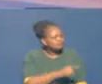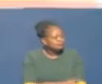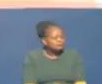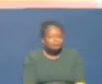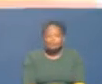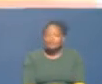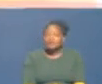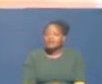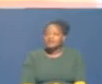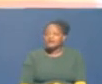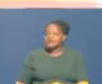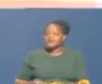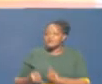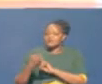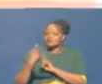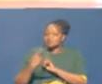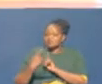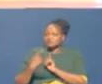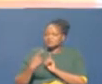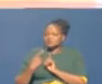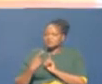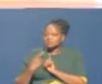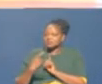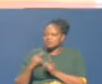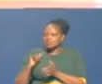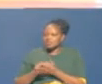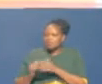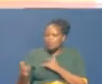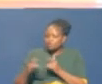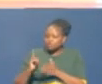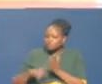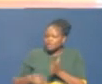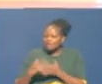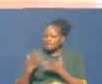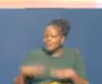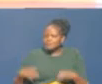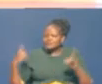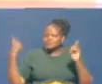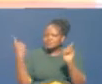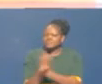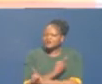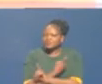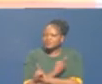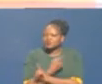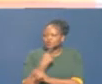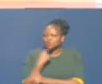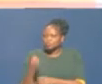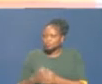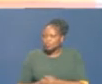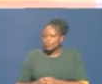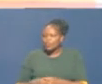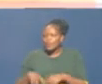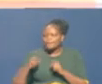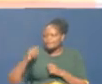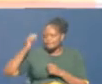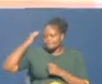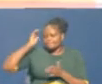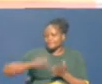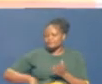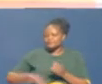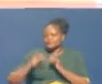Jambo la kwanza ambalo huwa tunaangalia ni kuwa kila mtu ako different. Kwa hivyo nitachukulia mtu kama an